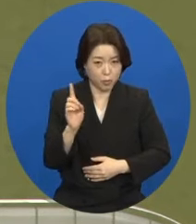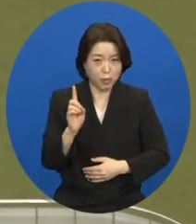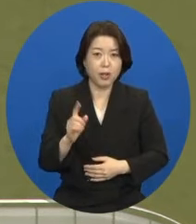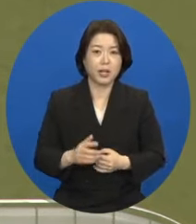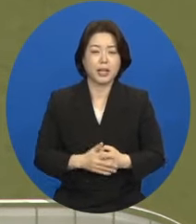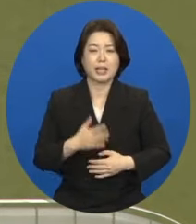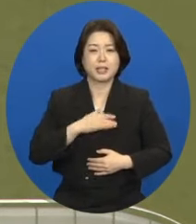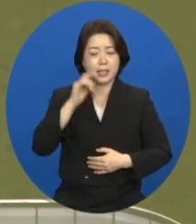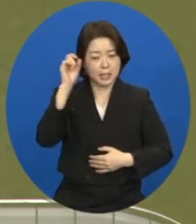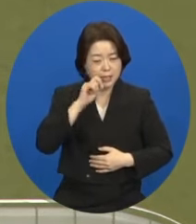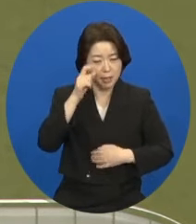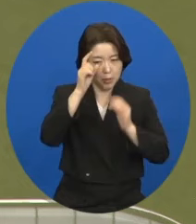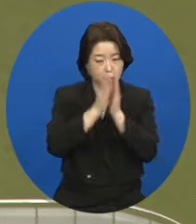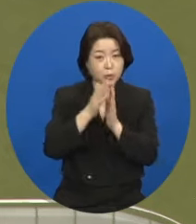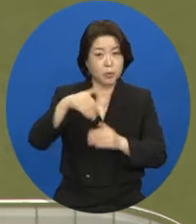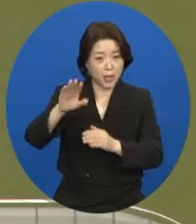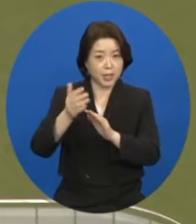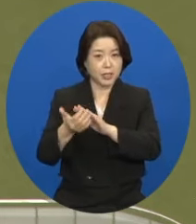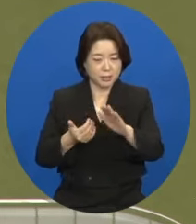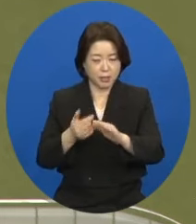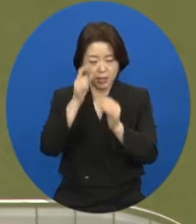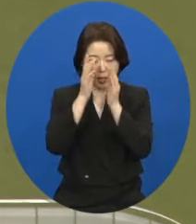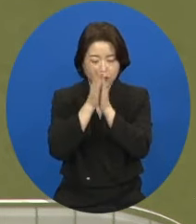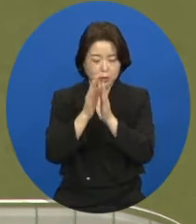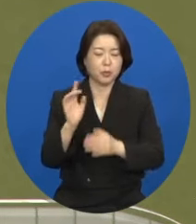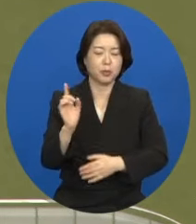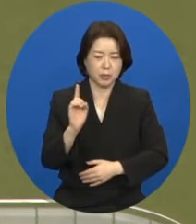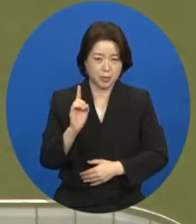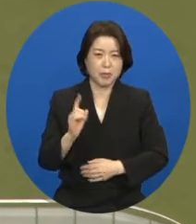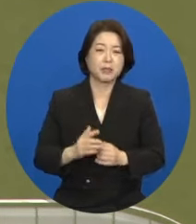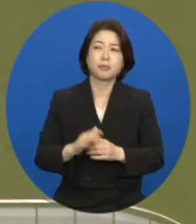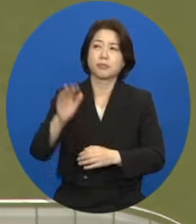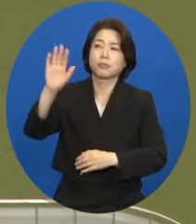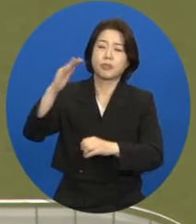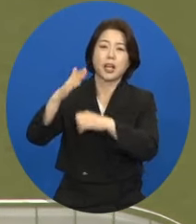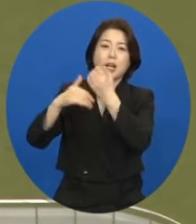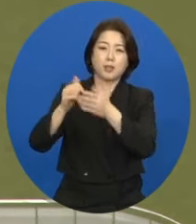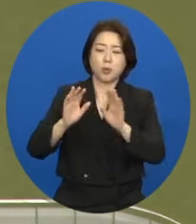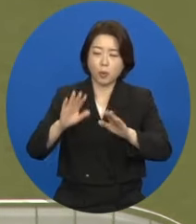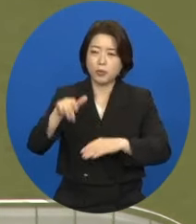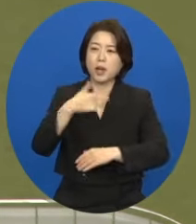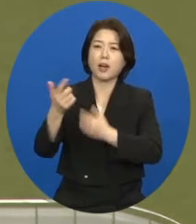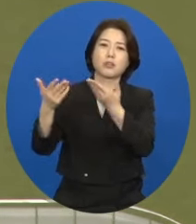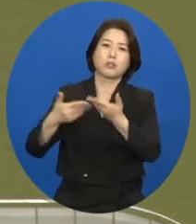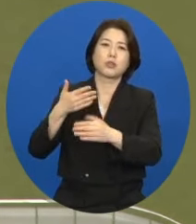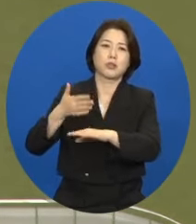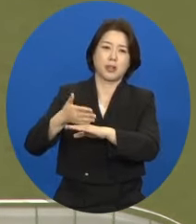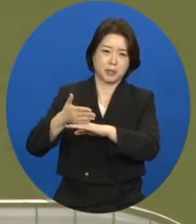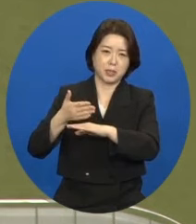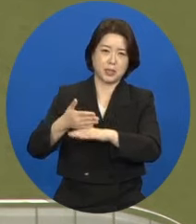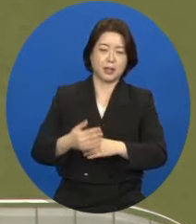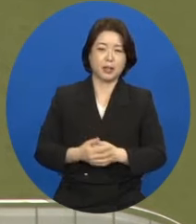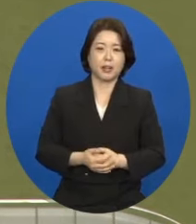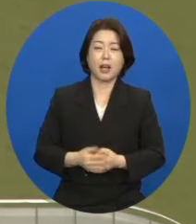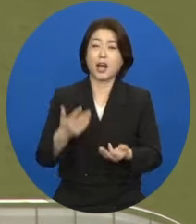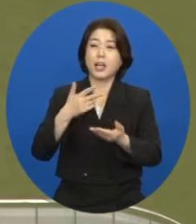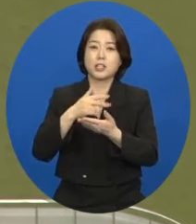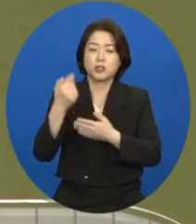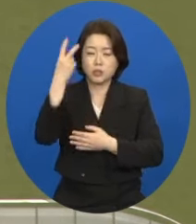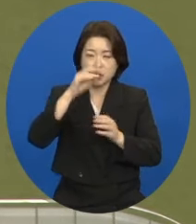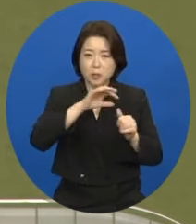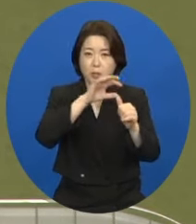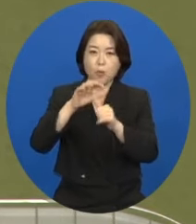제가 새벽 기도 갈 때마다 그런 기도를 드리곤 합니다. 하나님, 오늘 하루 주셔서 감사합니다. 주님이